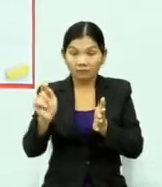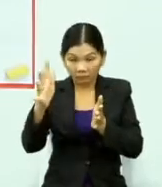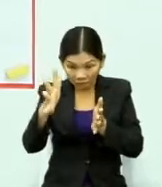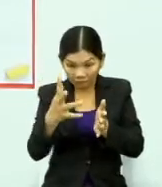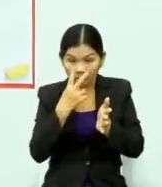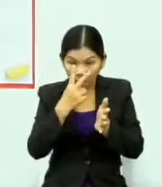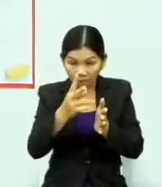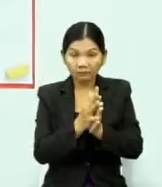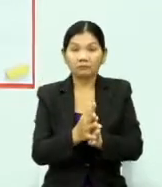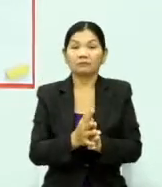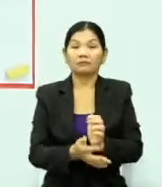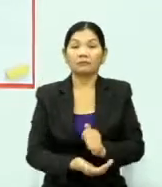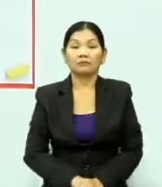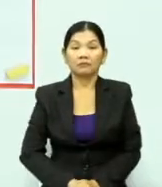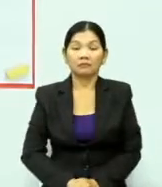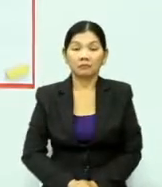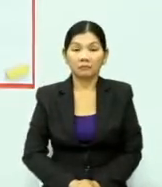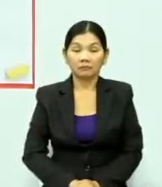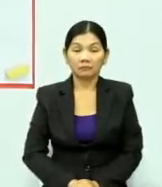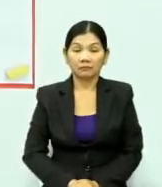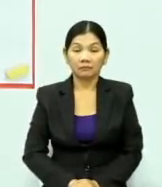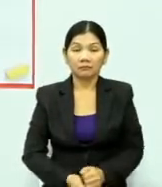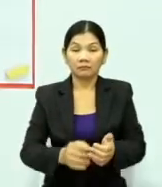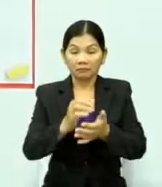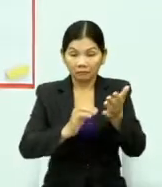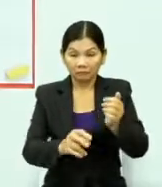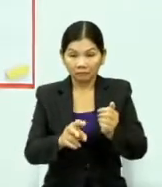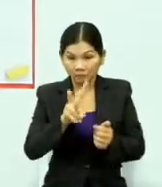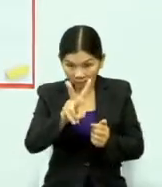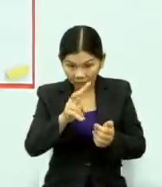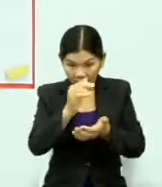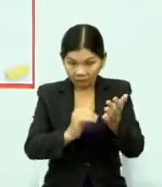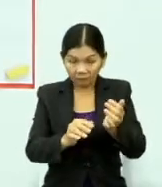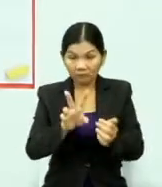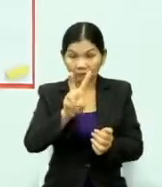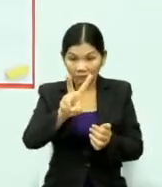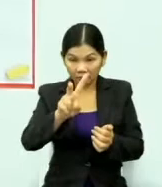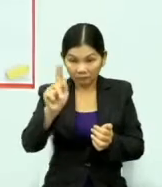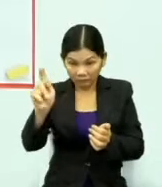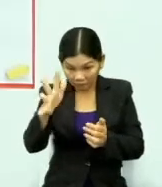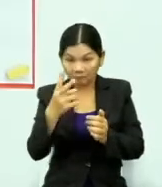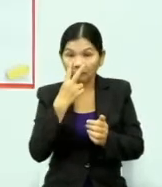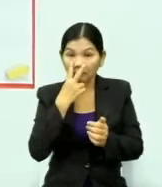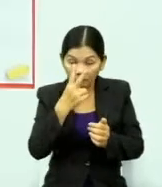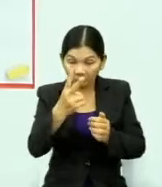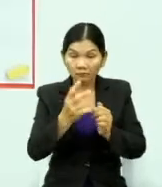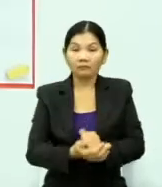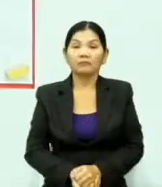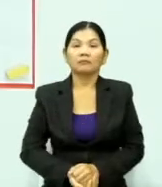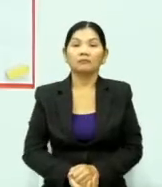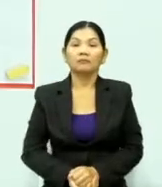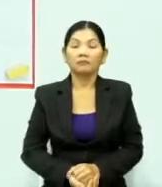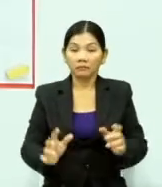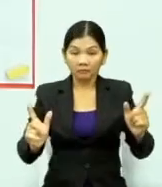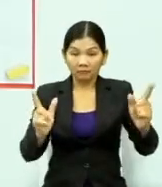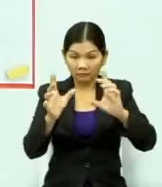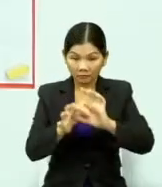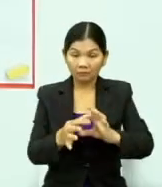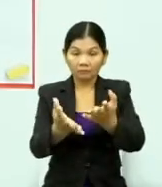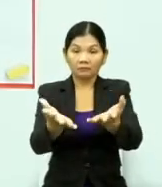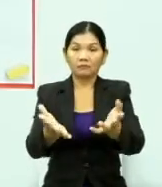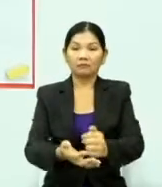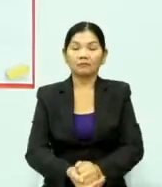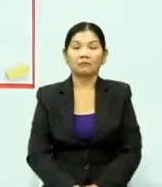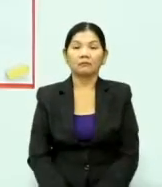Chà con con con này lớn nó xo bí. Bí bế hay nâng bí rục phiệp tiết con con. Chà cúp chọp đại khuôn.